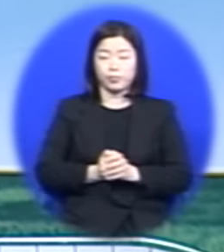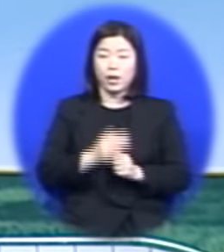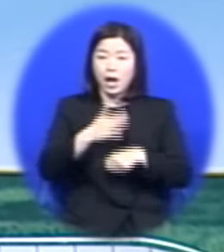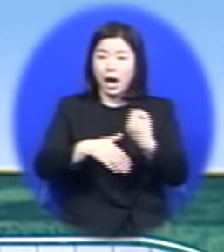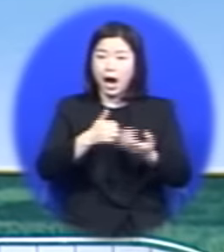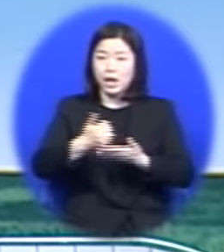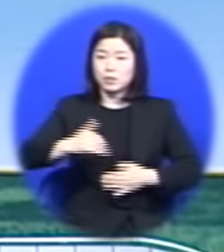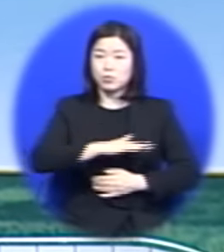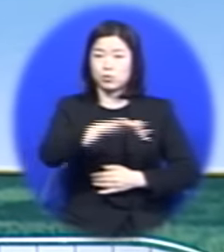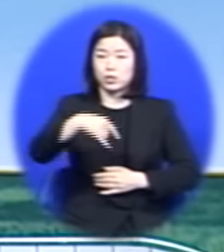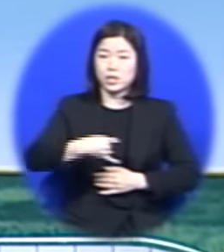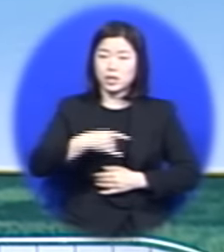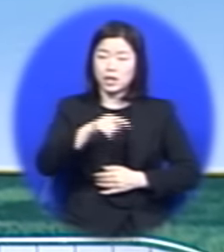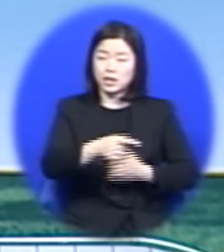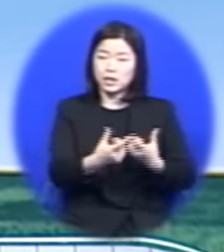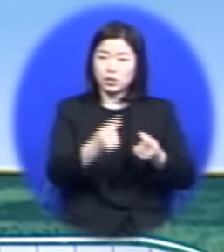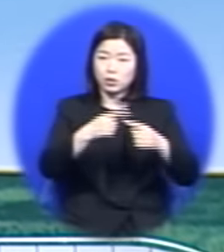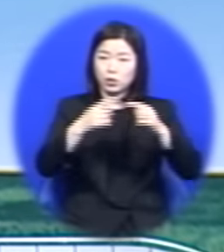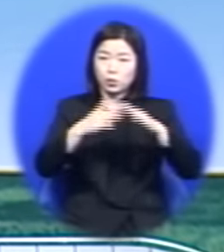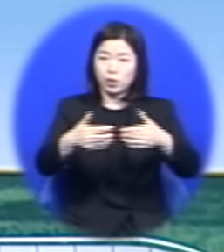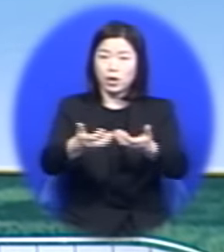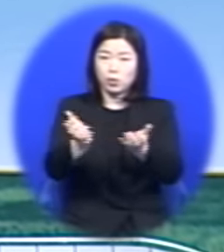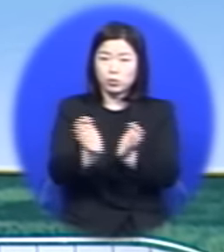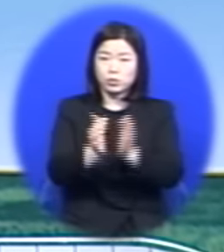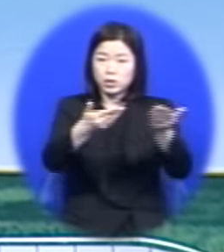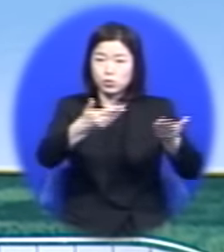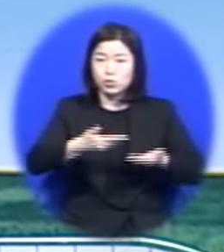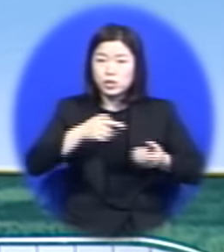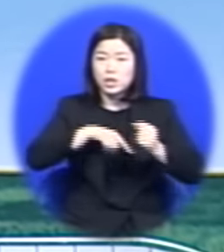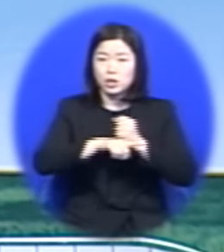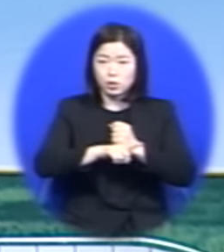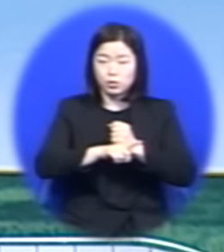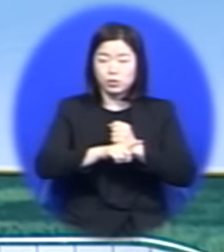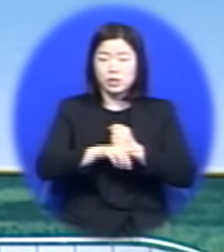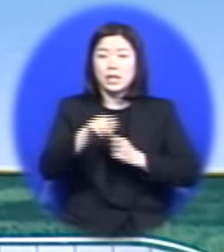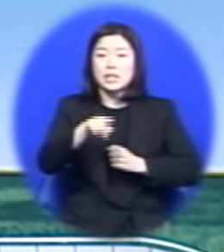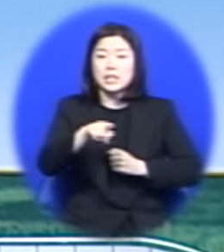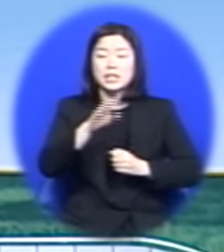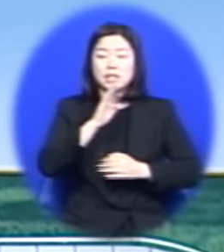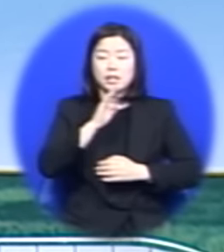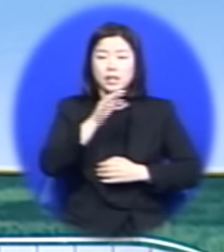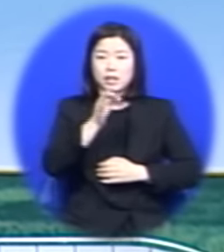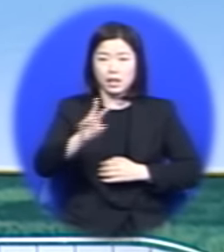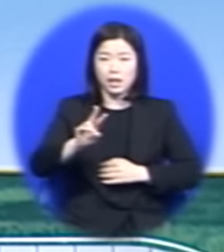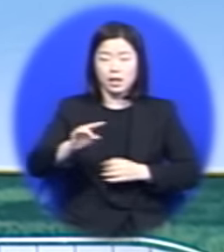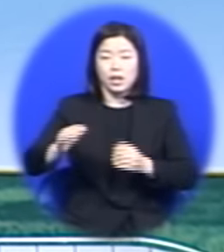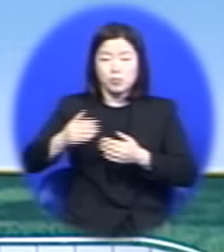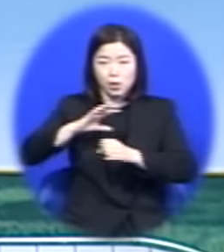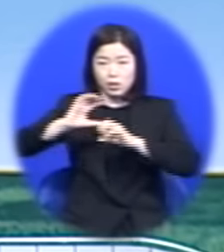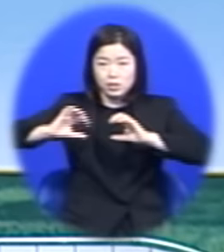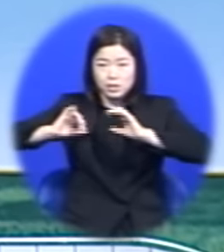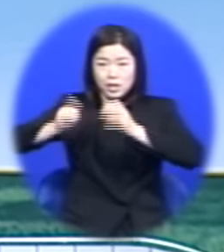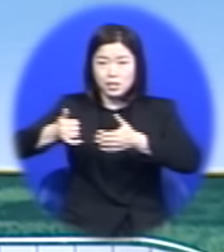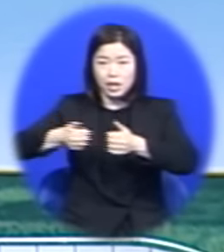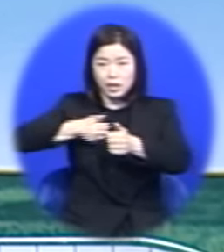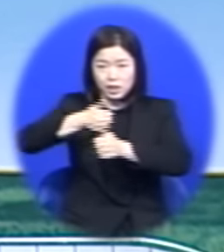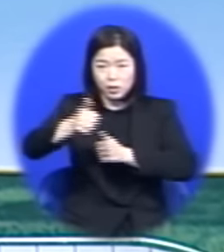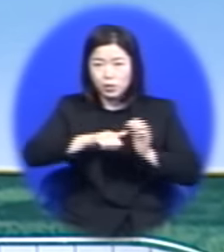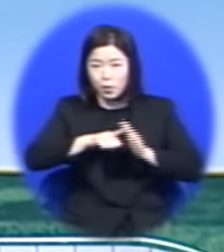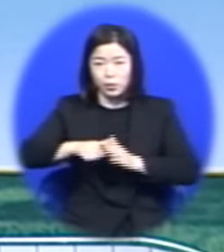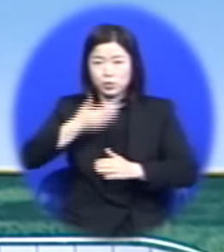하나님이 우리에게 이런 교회 공동체를 주시는 것은 그래야 세상을 견뎌내고 이겨낼 수 있기